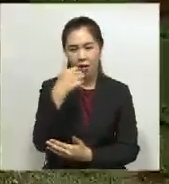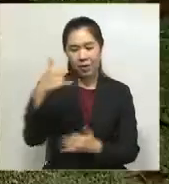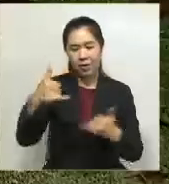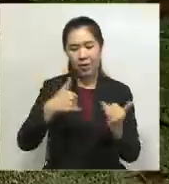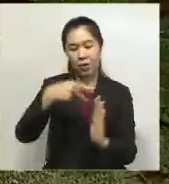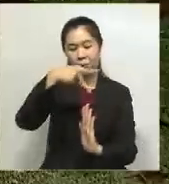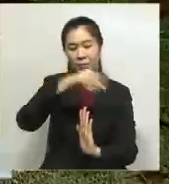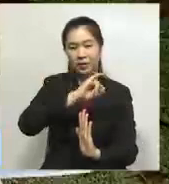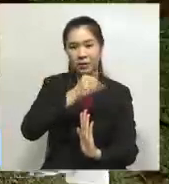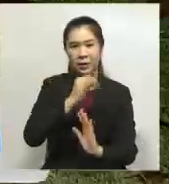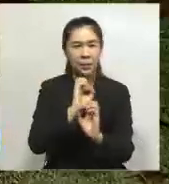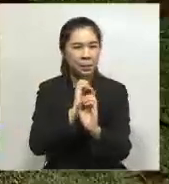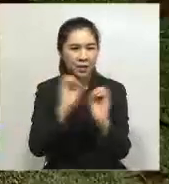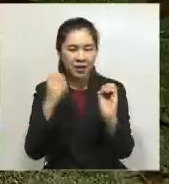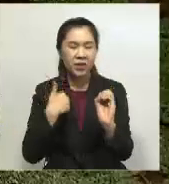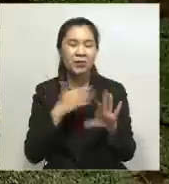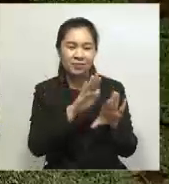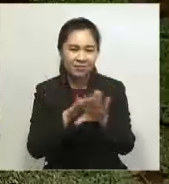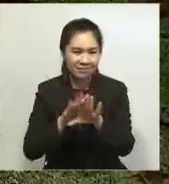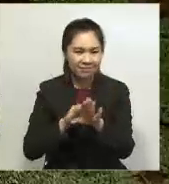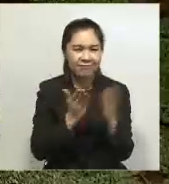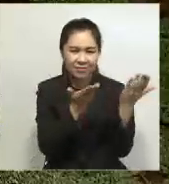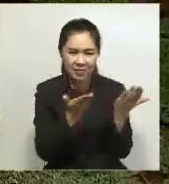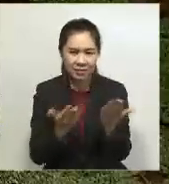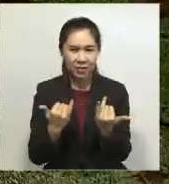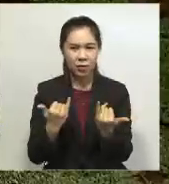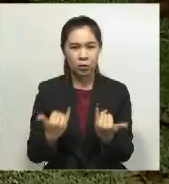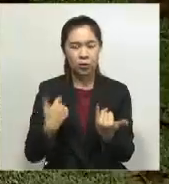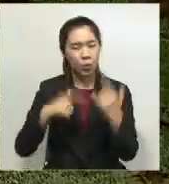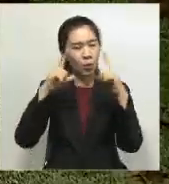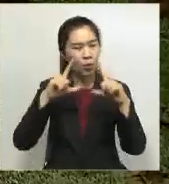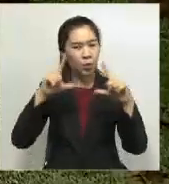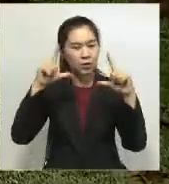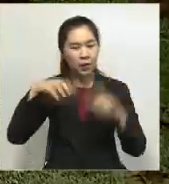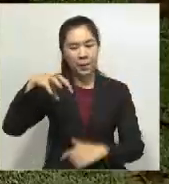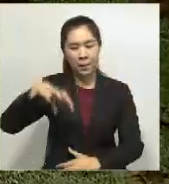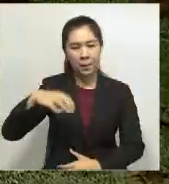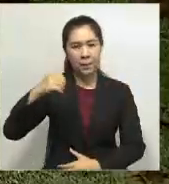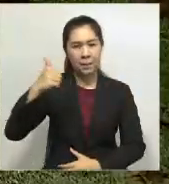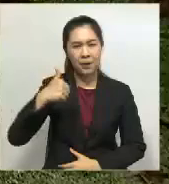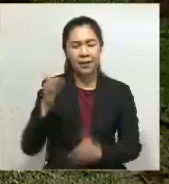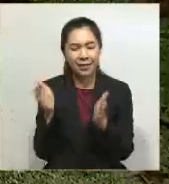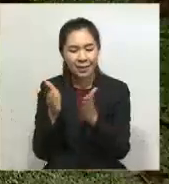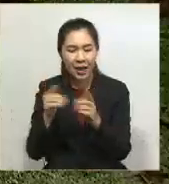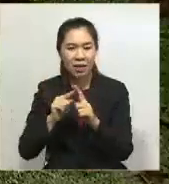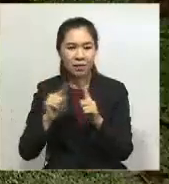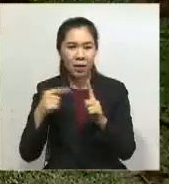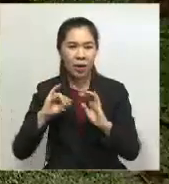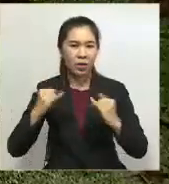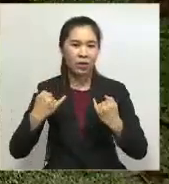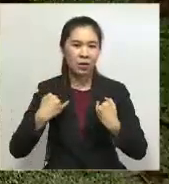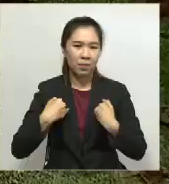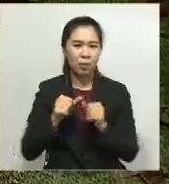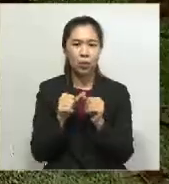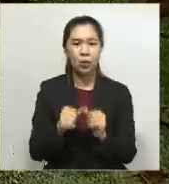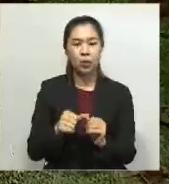จังหวัดพิจิตรนะคะตอนนี้ต้องเชิญชวนให้มาเพราะว่าที่นี่เขามีเสน่ห์จริงๆเป็นเมืองเล็กๆที่สโลไลฟ์นะคะแต่ว่าเจ้าบ้านโดยเฉพ